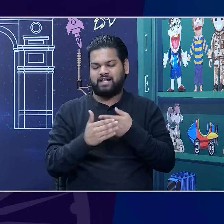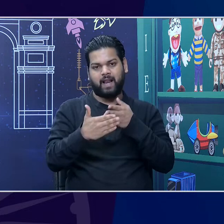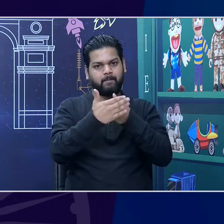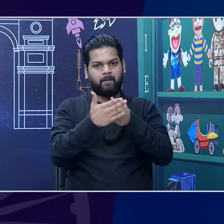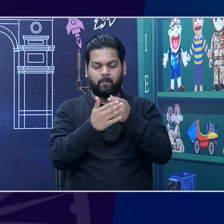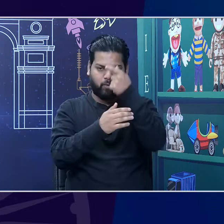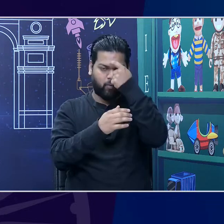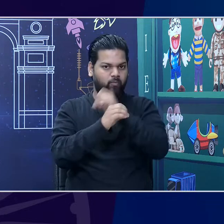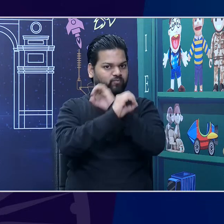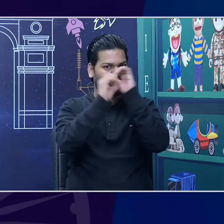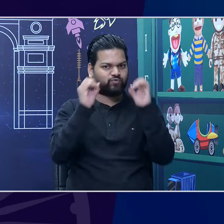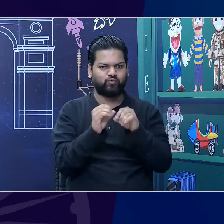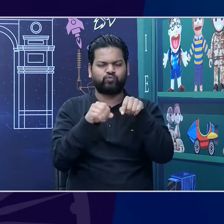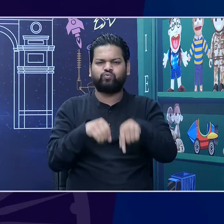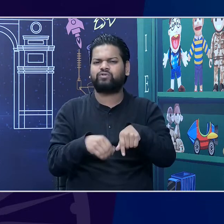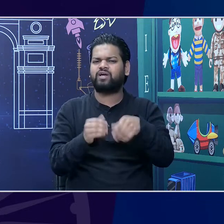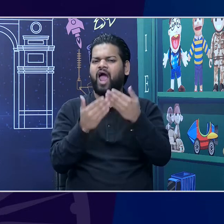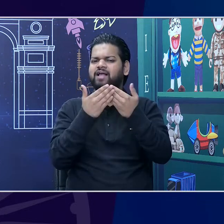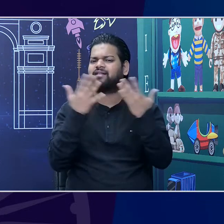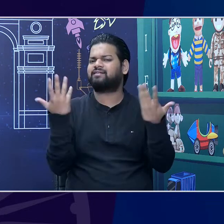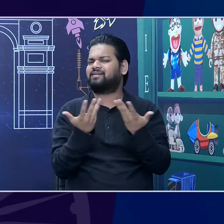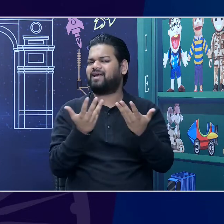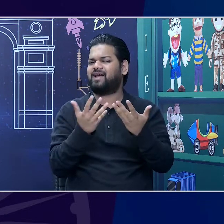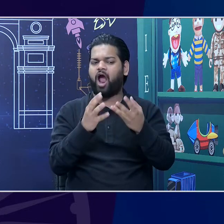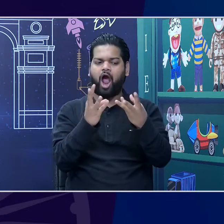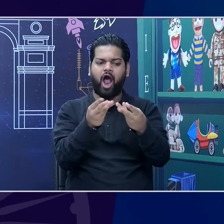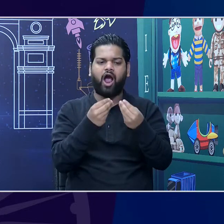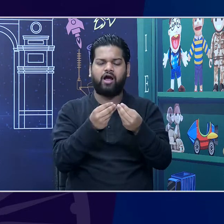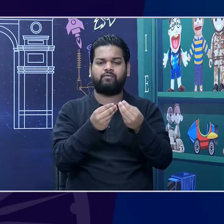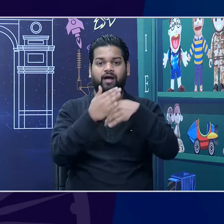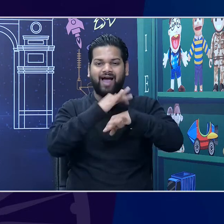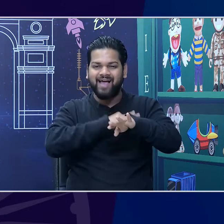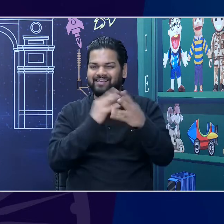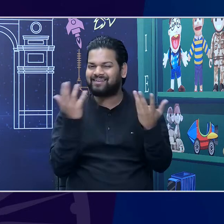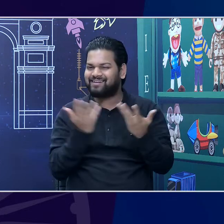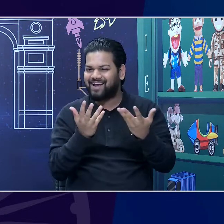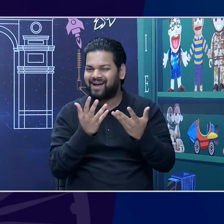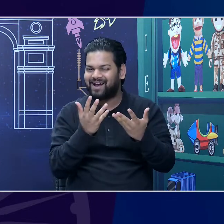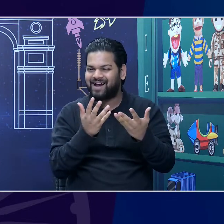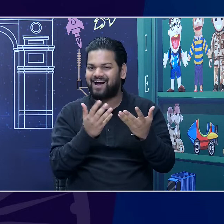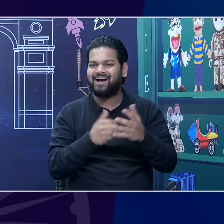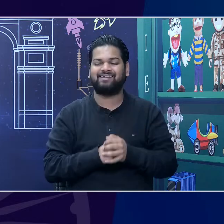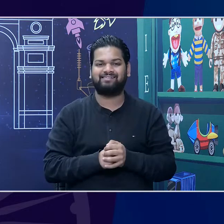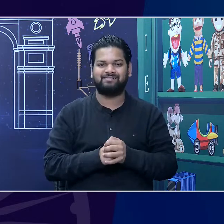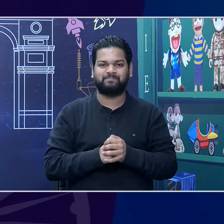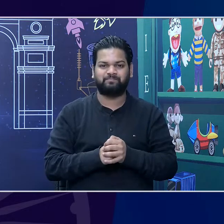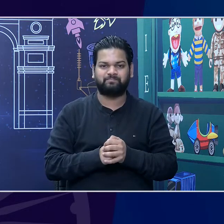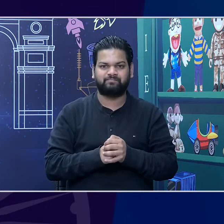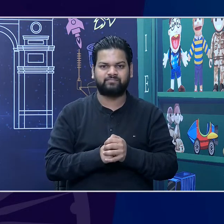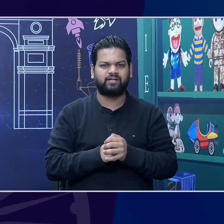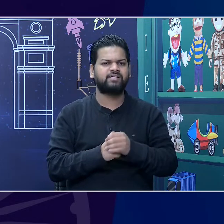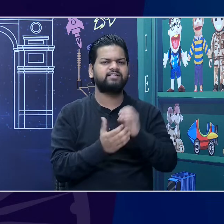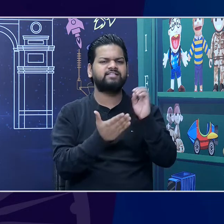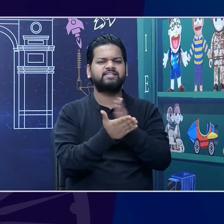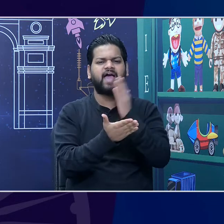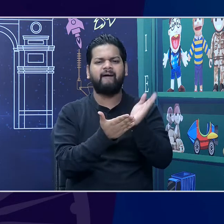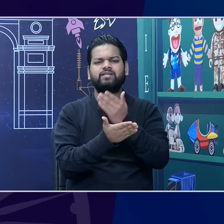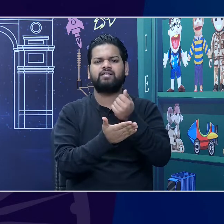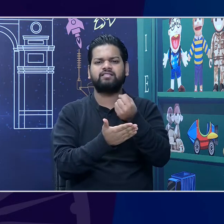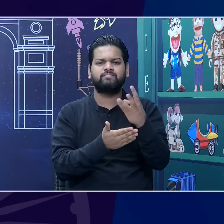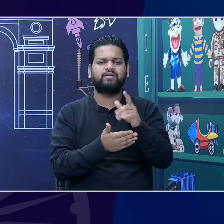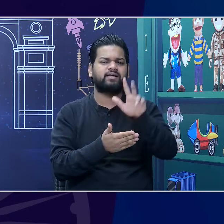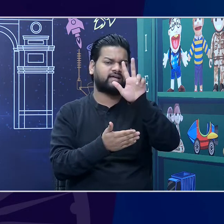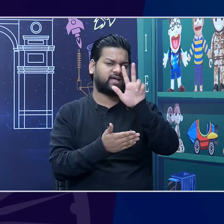स्टडी mathematics, and in mathematics we are going to learn chapter 8, Introduction